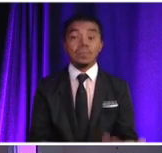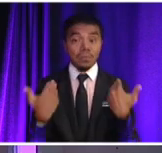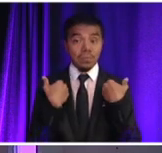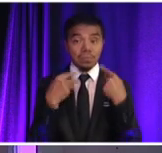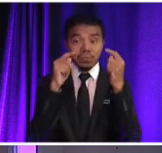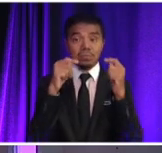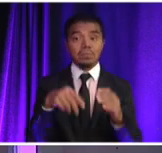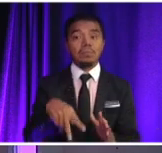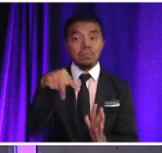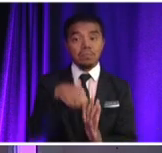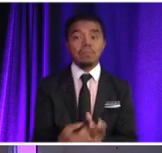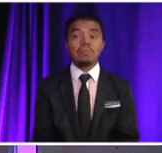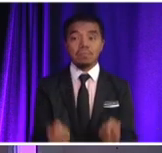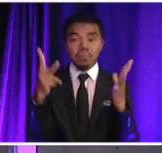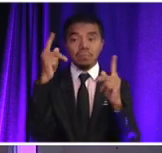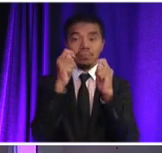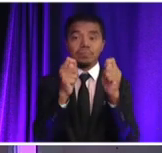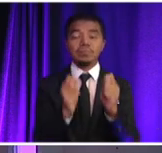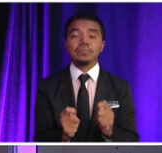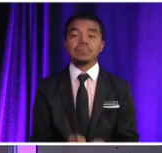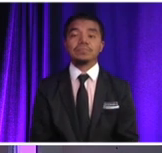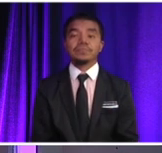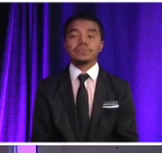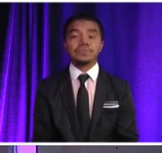yaitu ada hidroponik ada